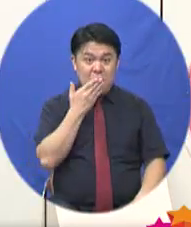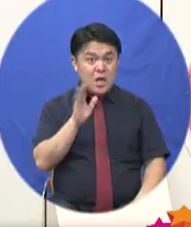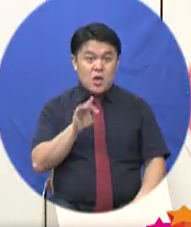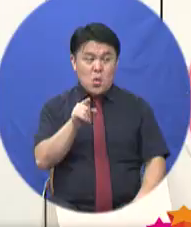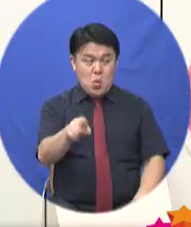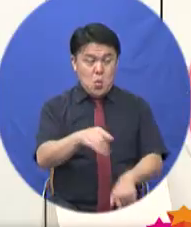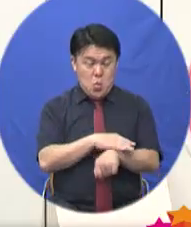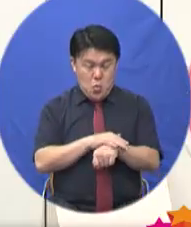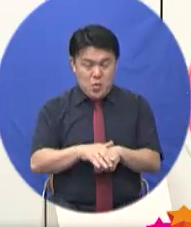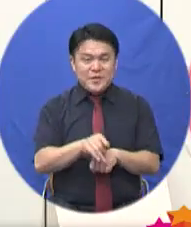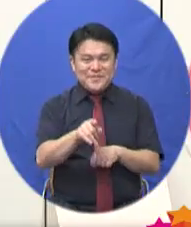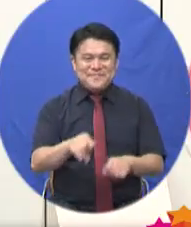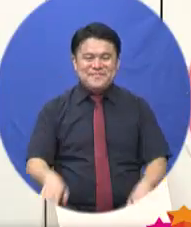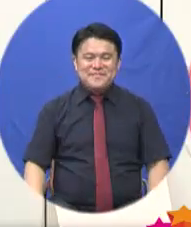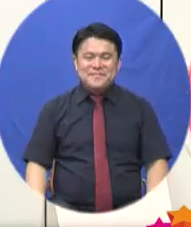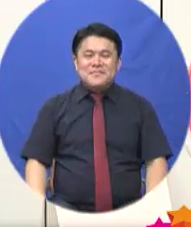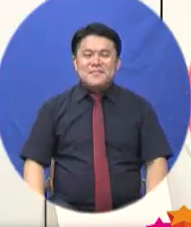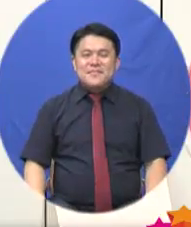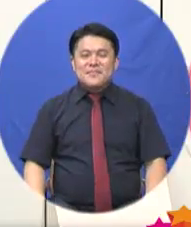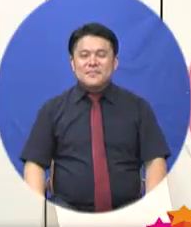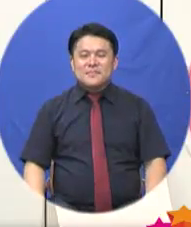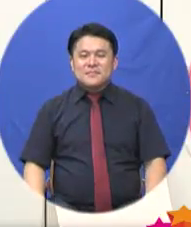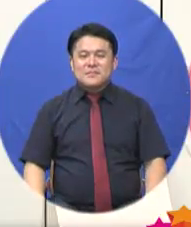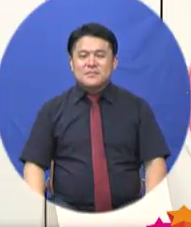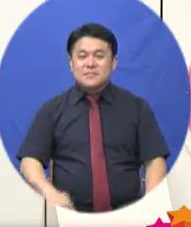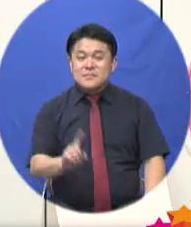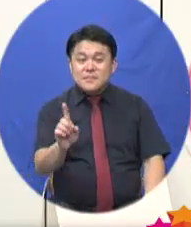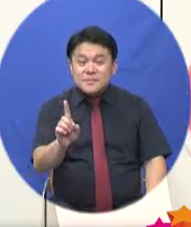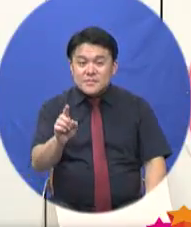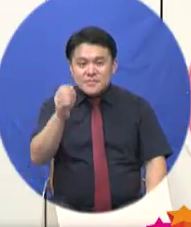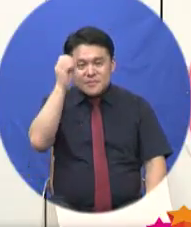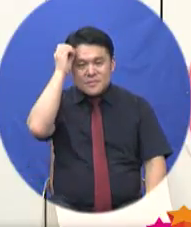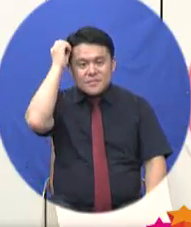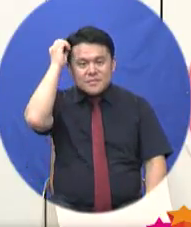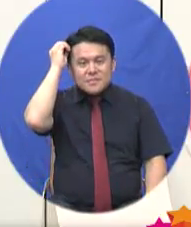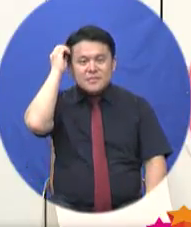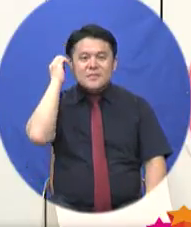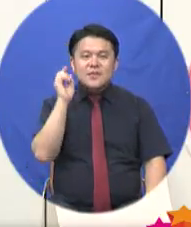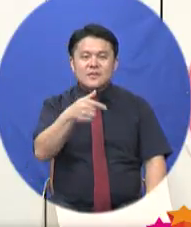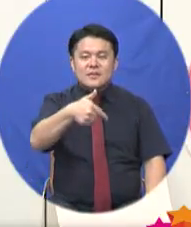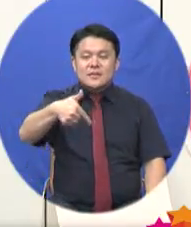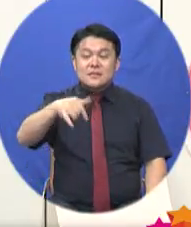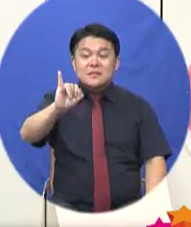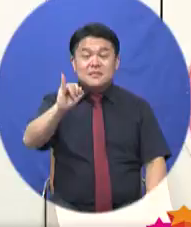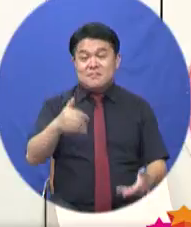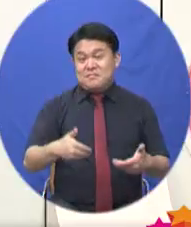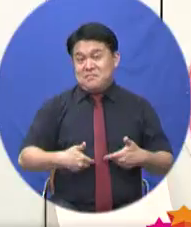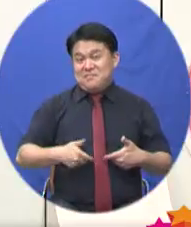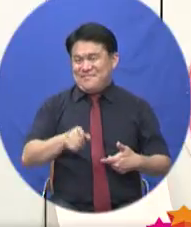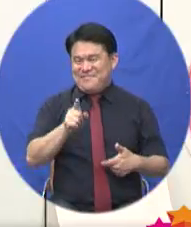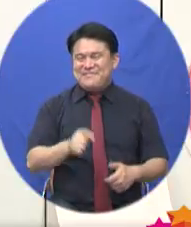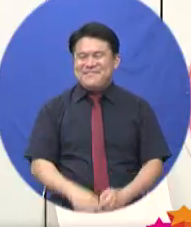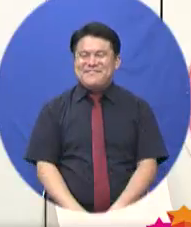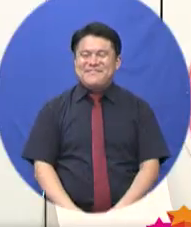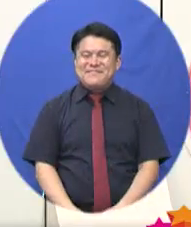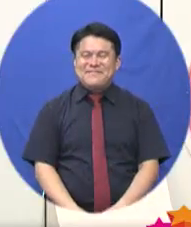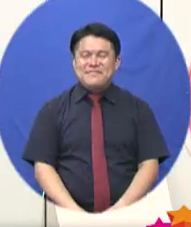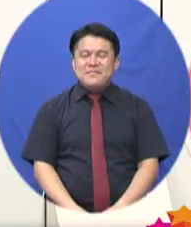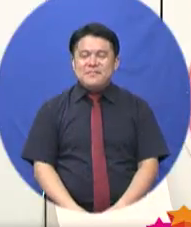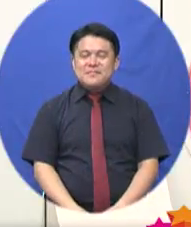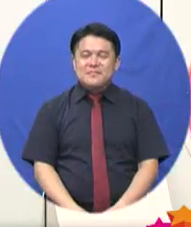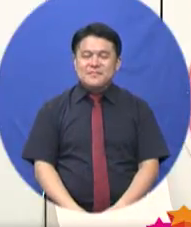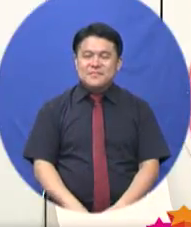아마추어 네. 아닙니다. 예, 노래는 예. 그 네. 좀 말하자면 시제 말로 좀 끼가 있어야 돼요. 네.